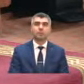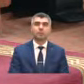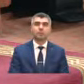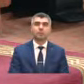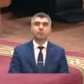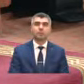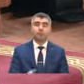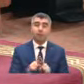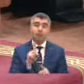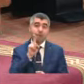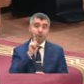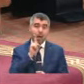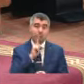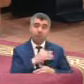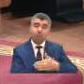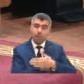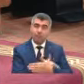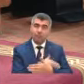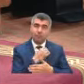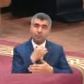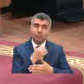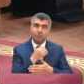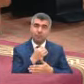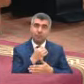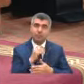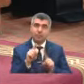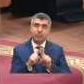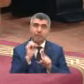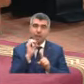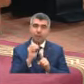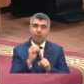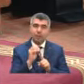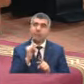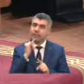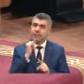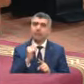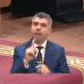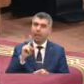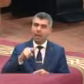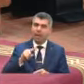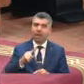عنصر النسوي، مديما كان هذا هو السمية ديالو العريفة، راه مديما كان.